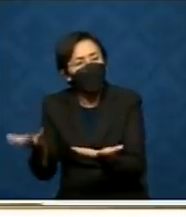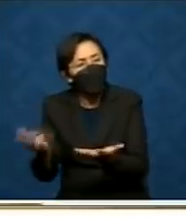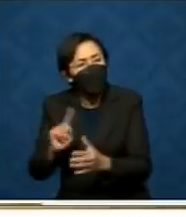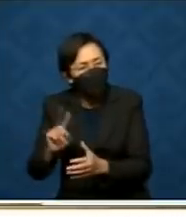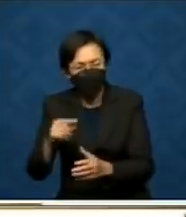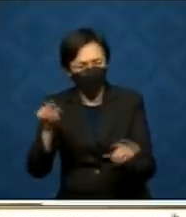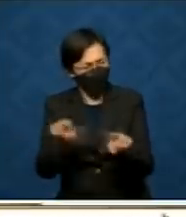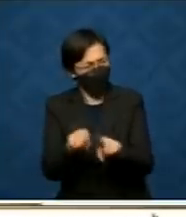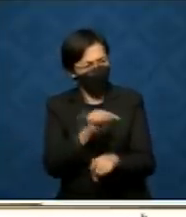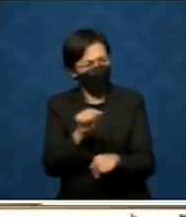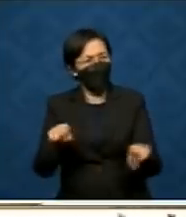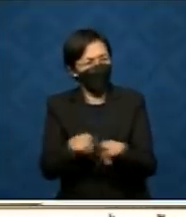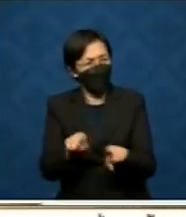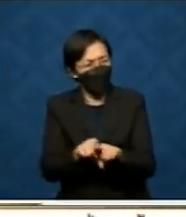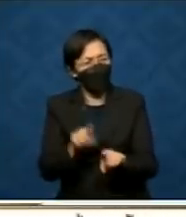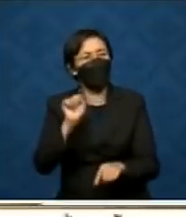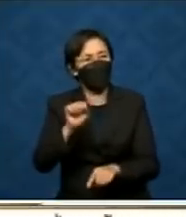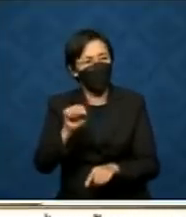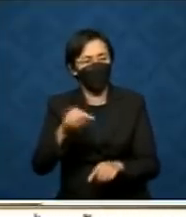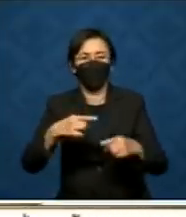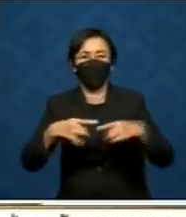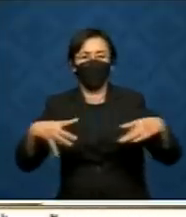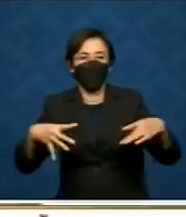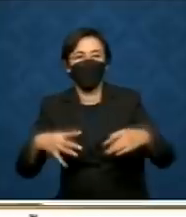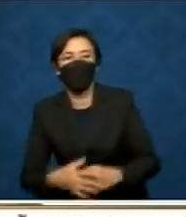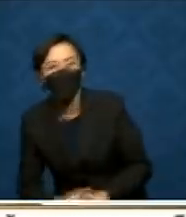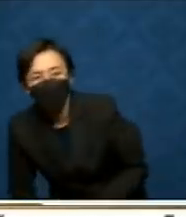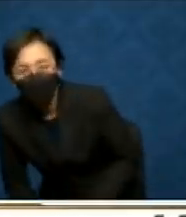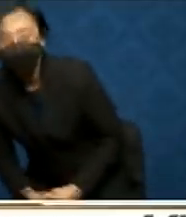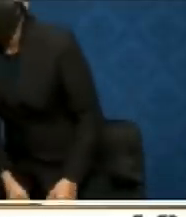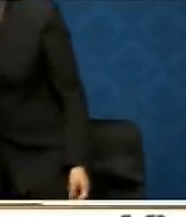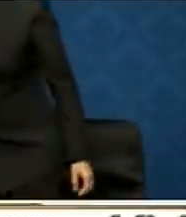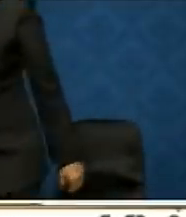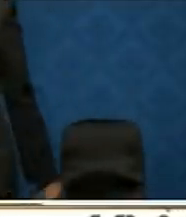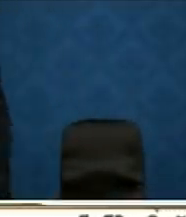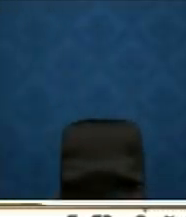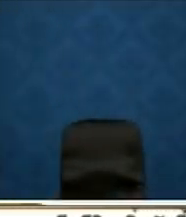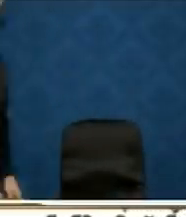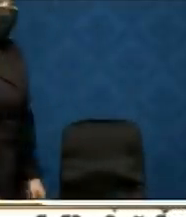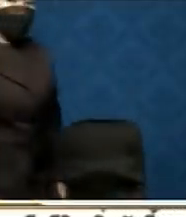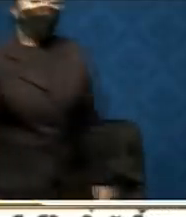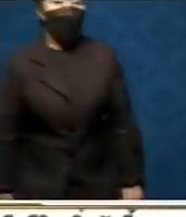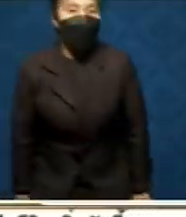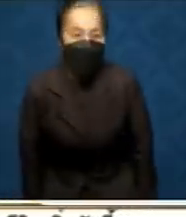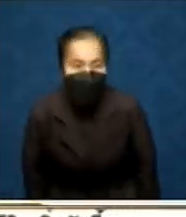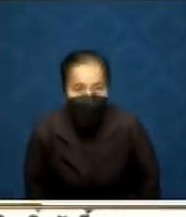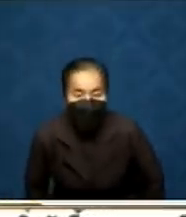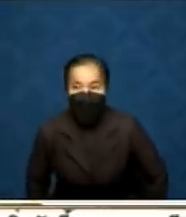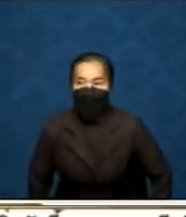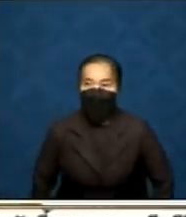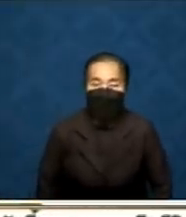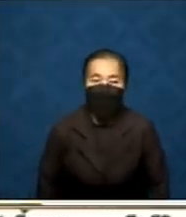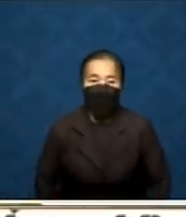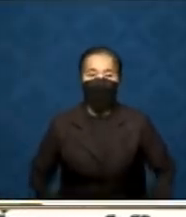ตลอดโอ้นี่ขัดแย้งกันแล้วจะเอาล่ะที่ว่ามาทั้งหมดนี่